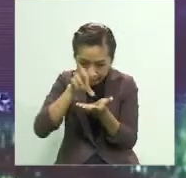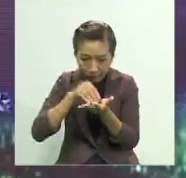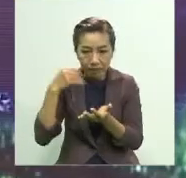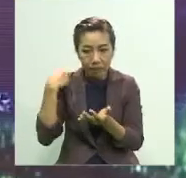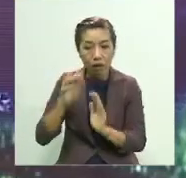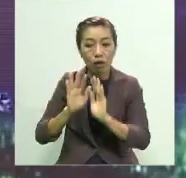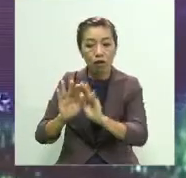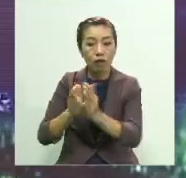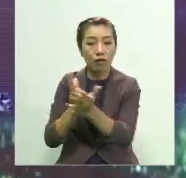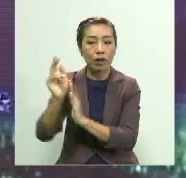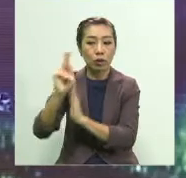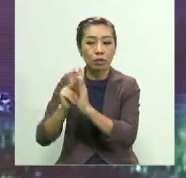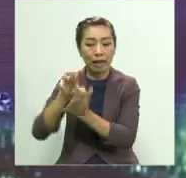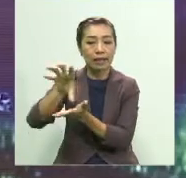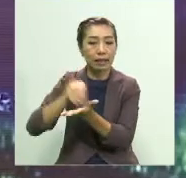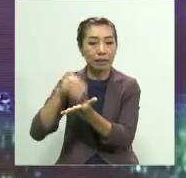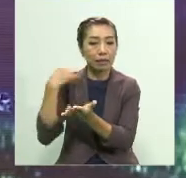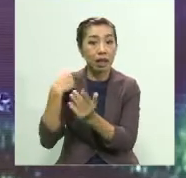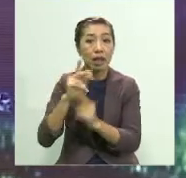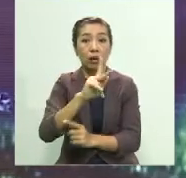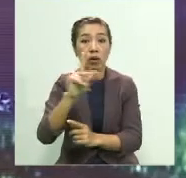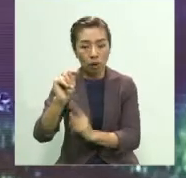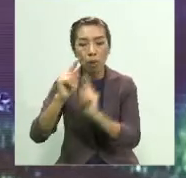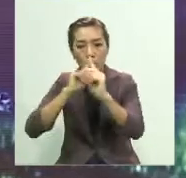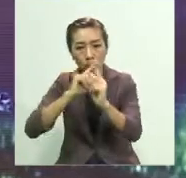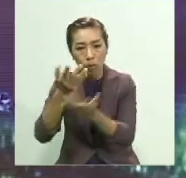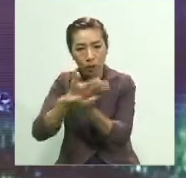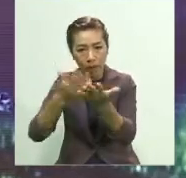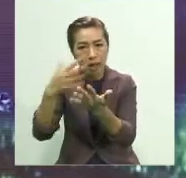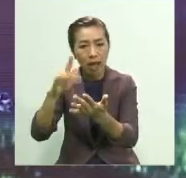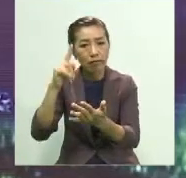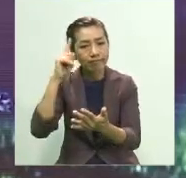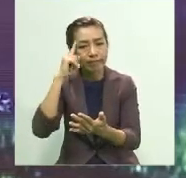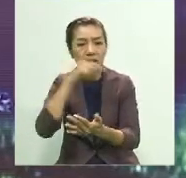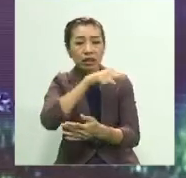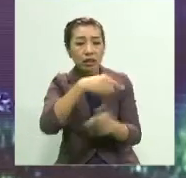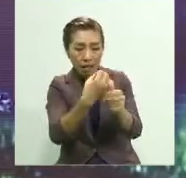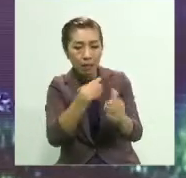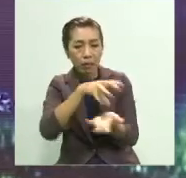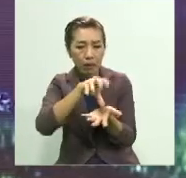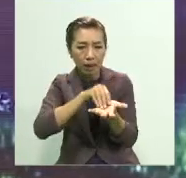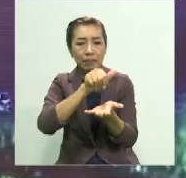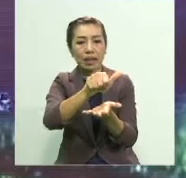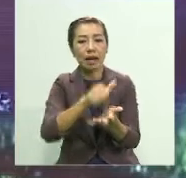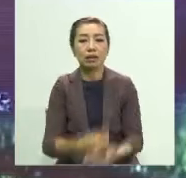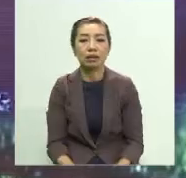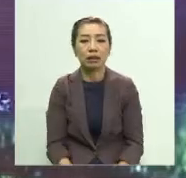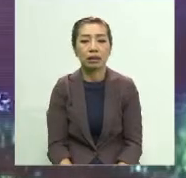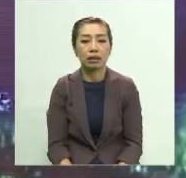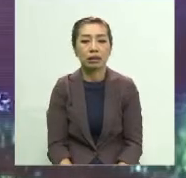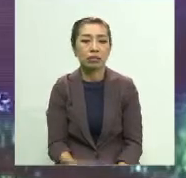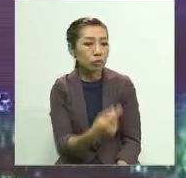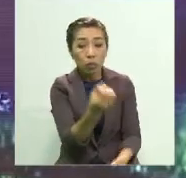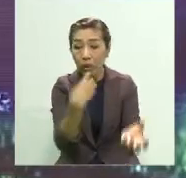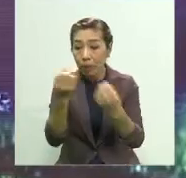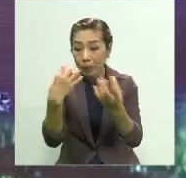จะเป็นผู้ได้รวบรวมทั้งหมดแล้วนะครับแล้วก็มีการหารือกกต.ก็คงจะรับฟังนะนั่นต่างคนต่างฟังผมก็จะฟังให้ม